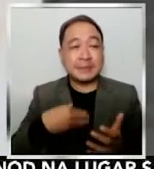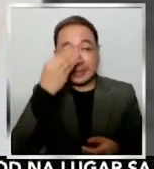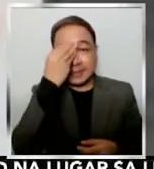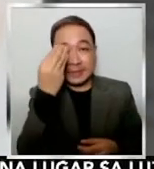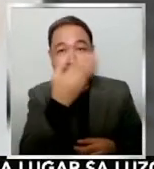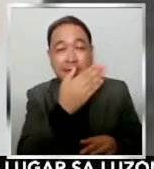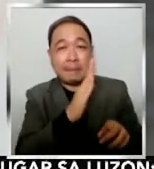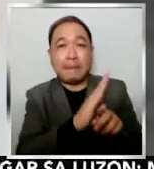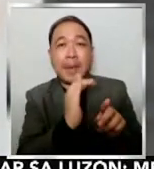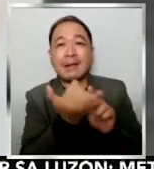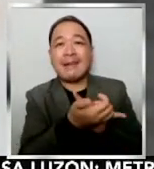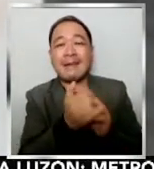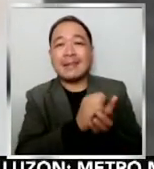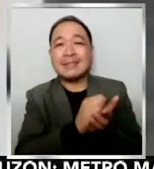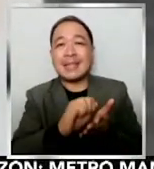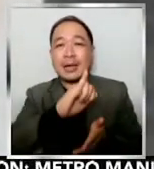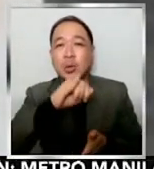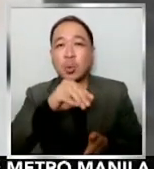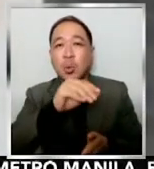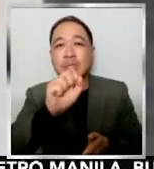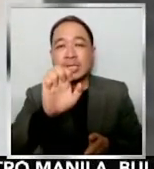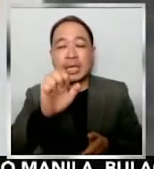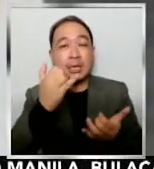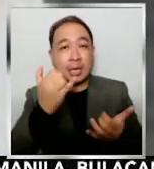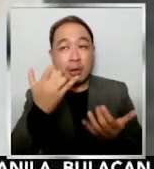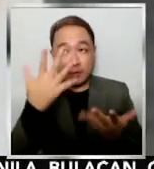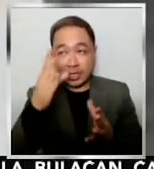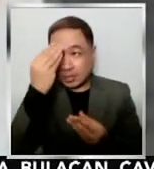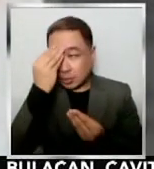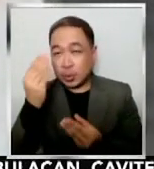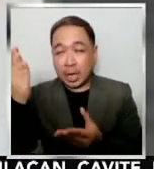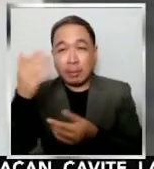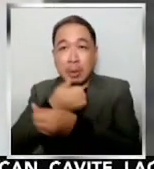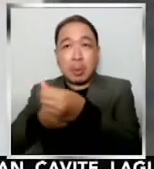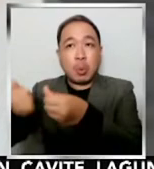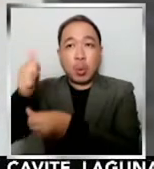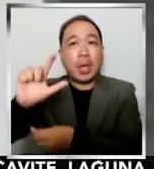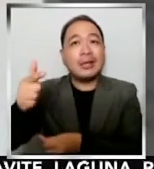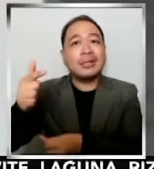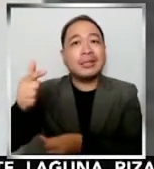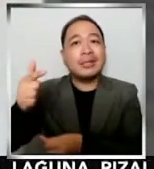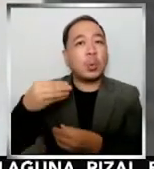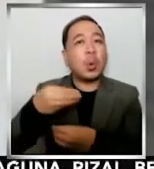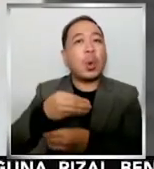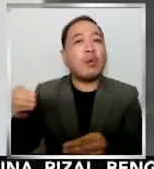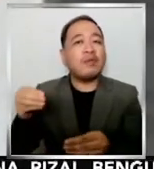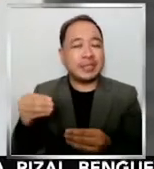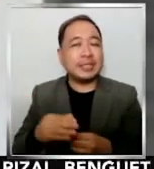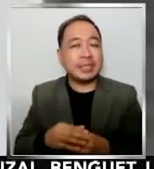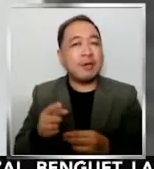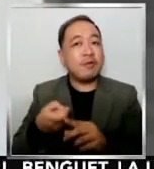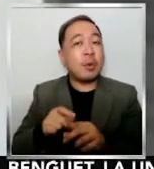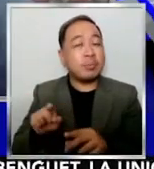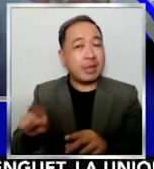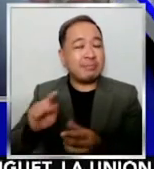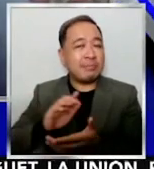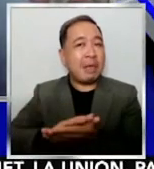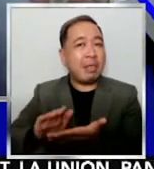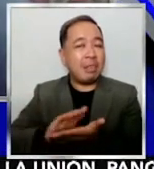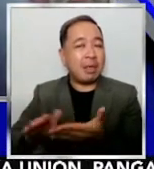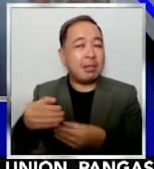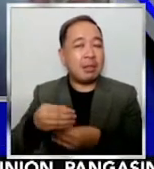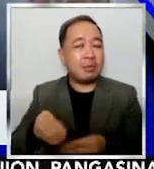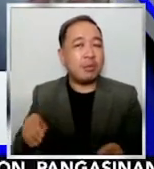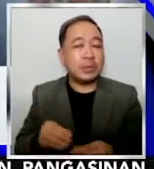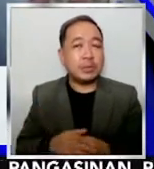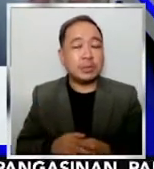at naiparating na ito sa Municipal Sanitary Office ng lokal na pamahalaan. Sabi po ng sanitary, titingnan natin,